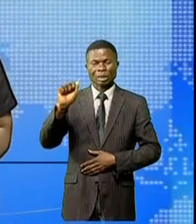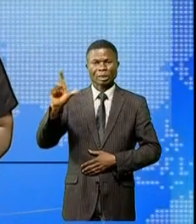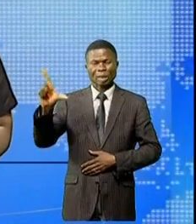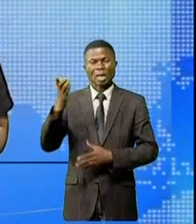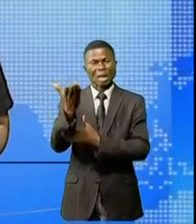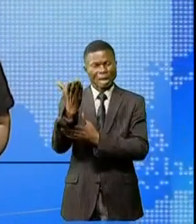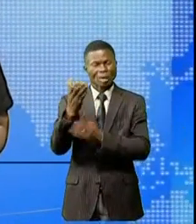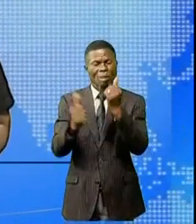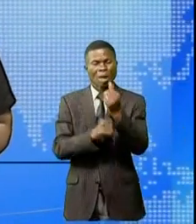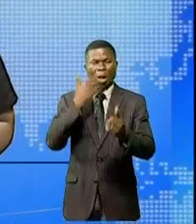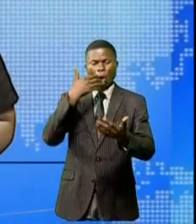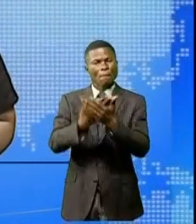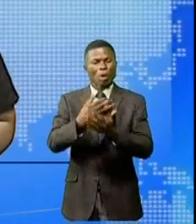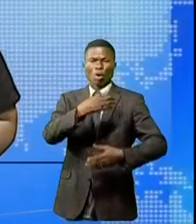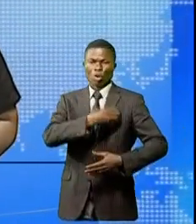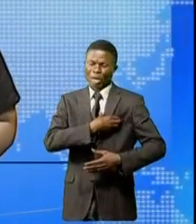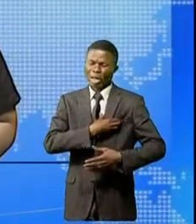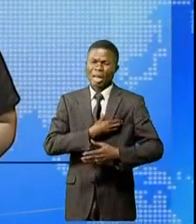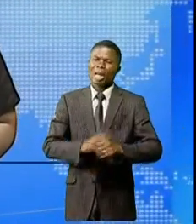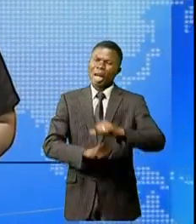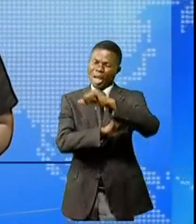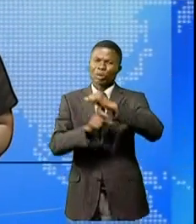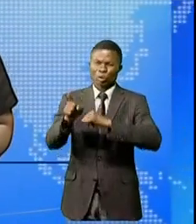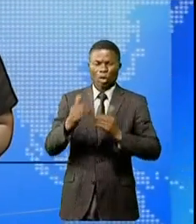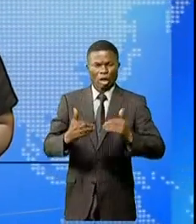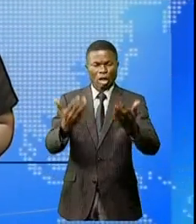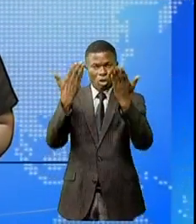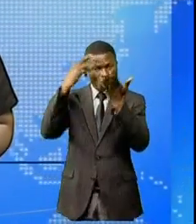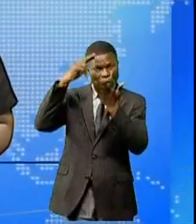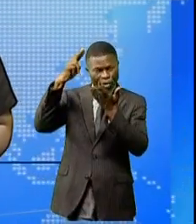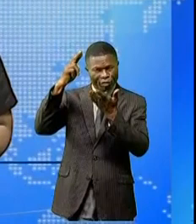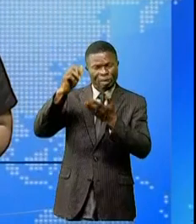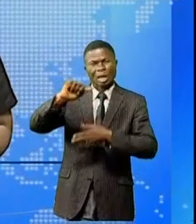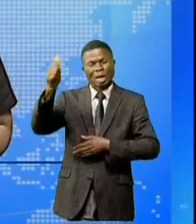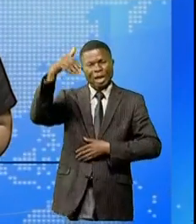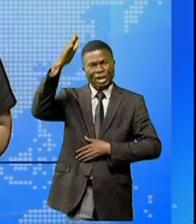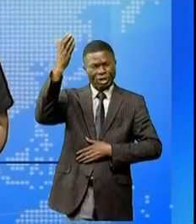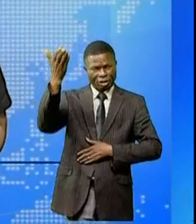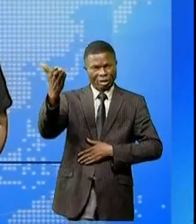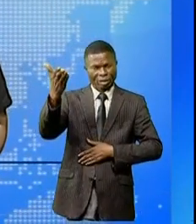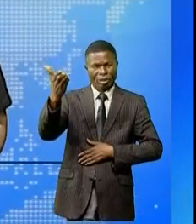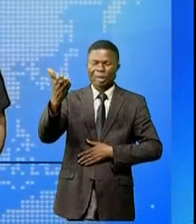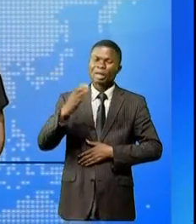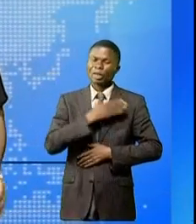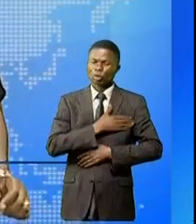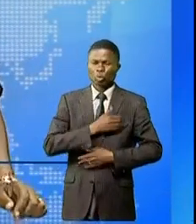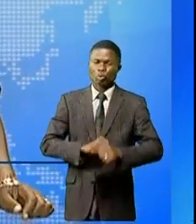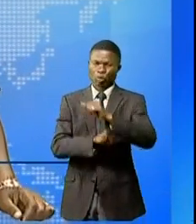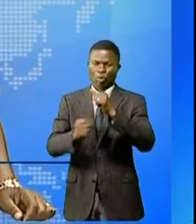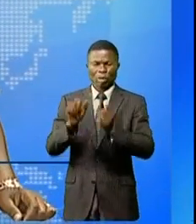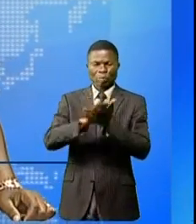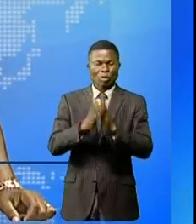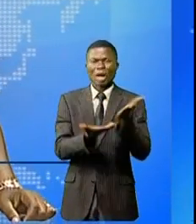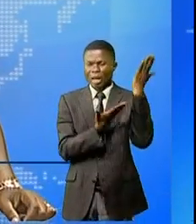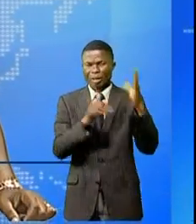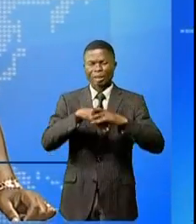de bonne foi, de bonne volonté, à l'aider à poursuivre ses études universitaires ailleurs, afin d'être utile à